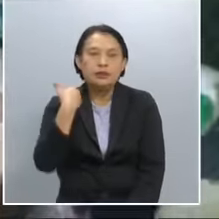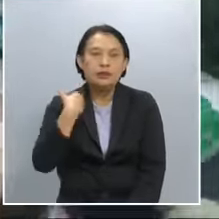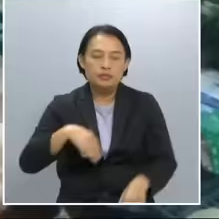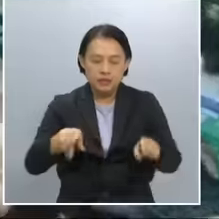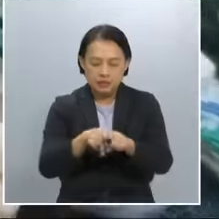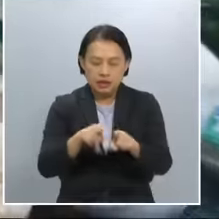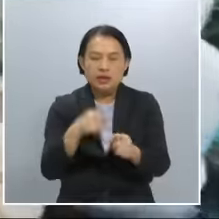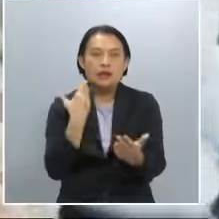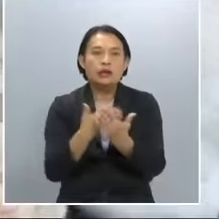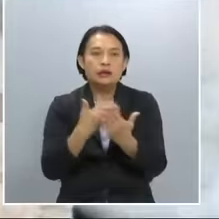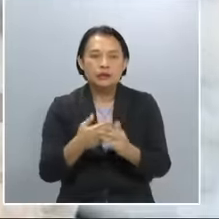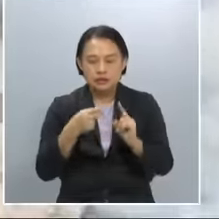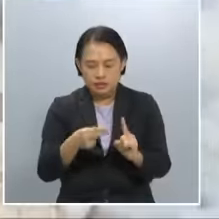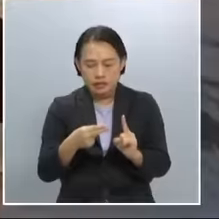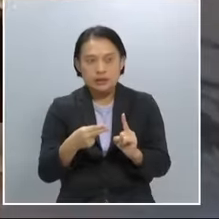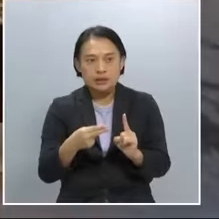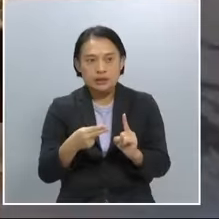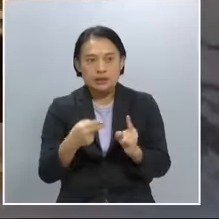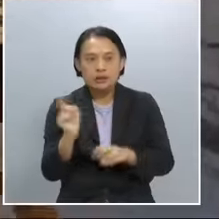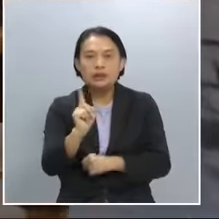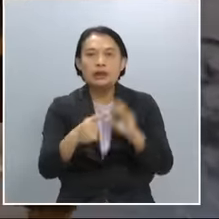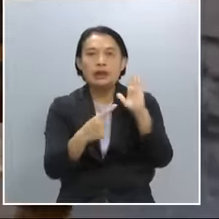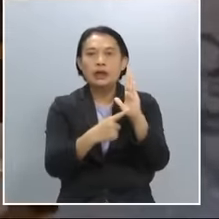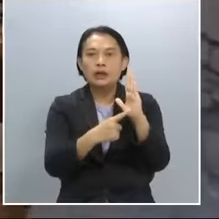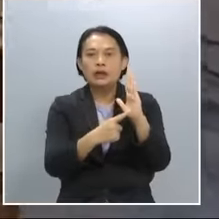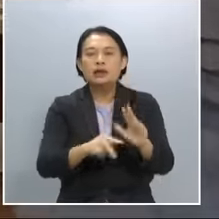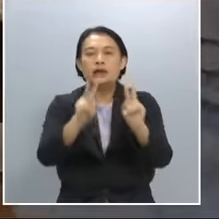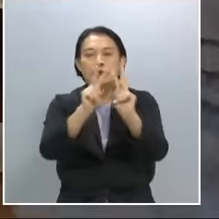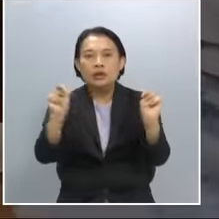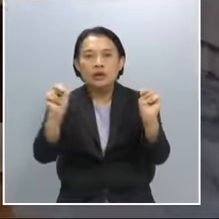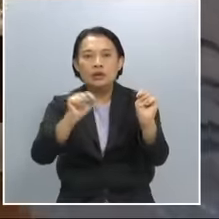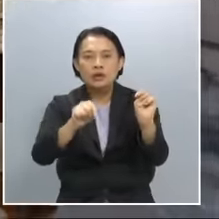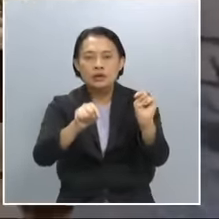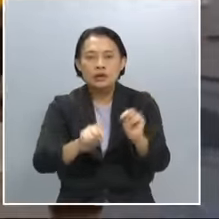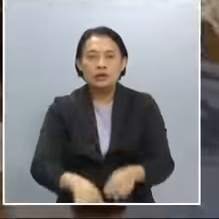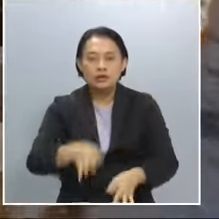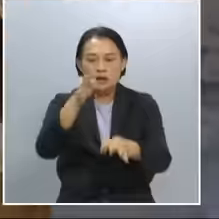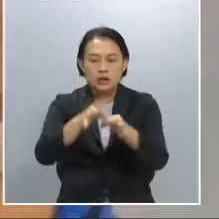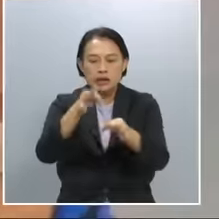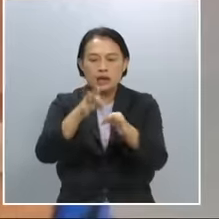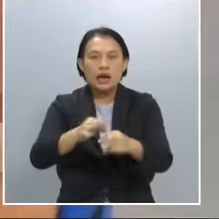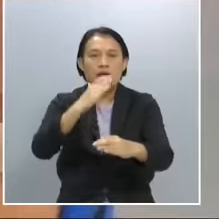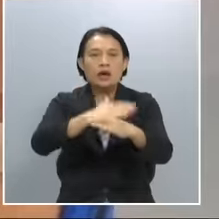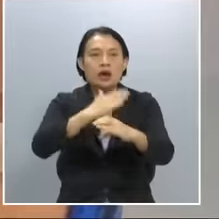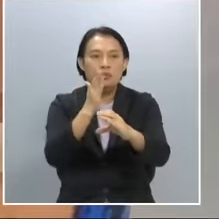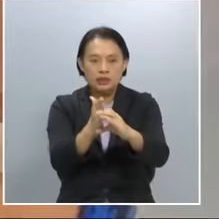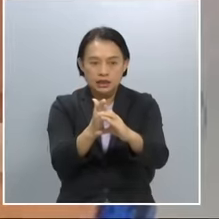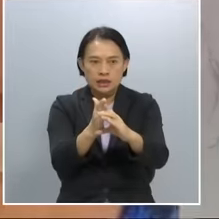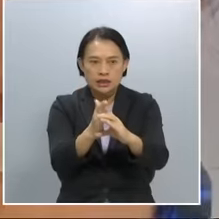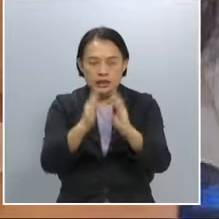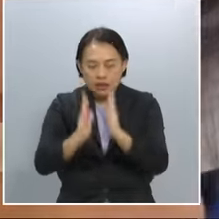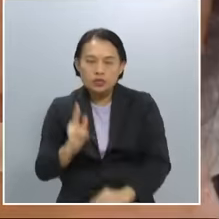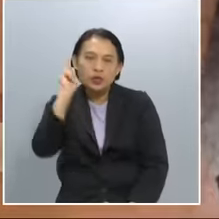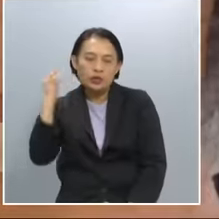จากเงินหมื่นที่นนทบุรีหน้าตู้ ATM ออมสินท่าน้ำนนนี่เองนักข่าวไปสำรวจตรวจส